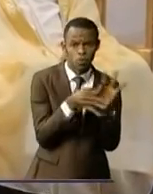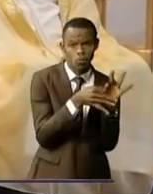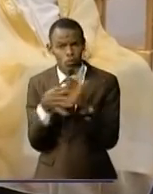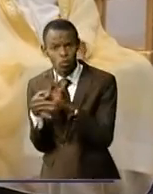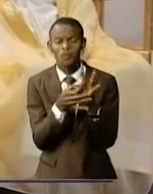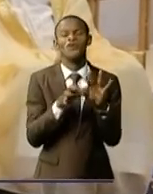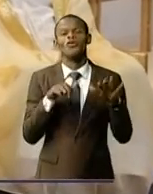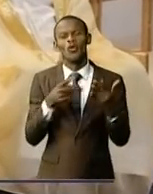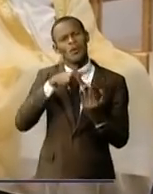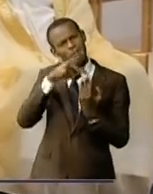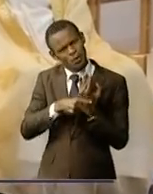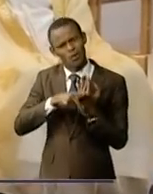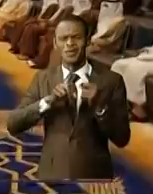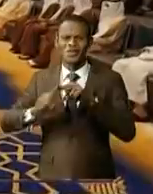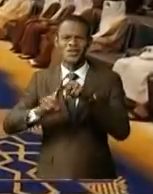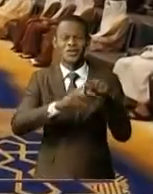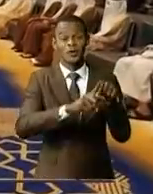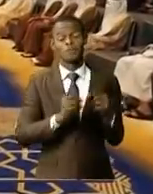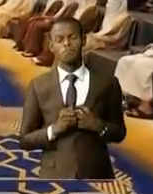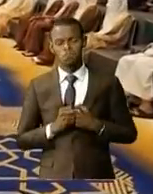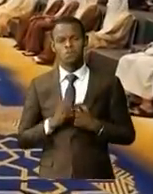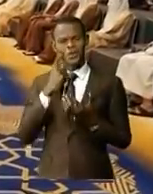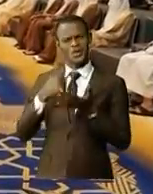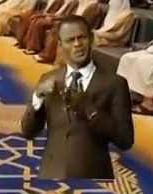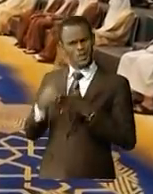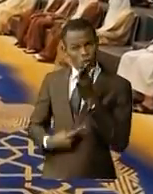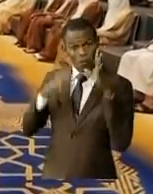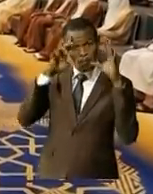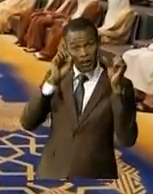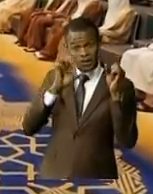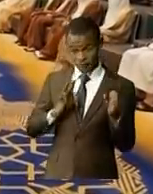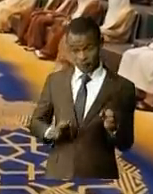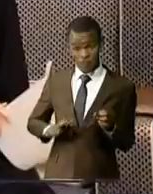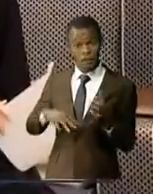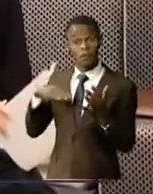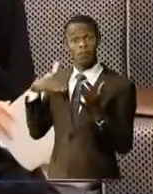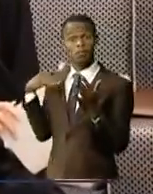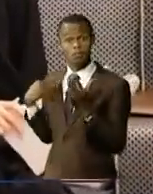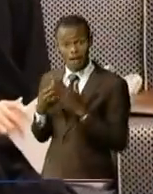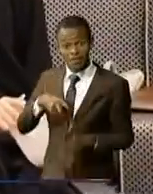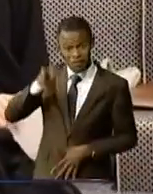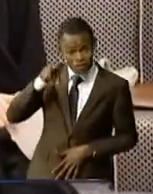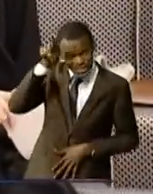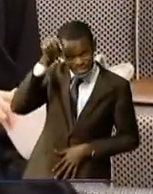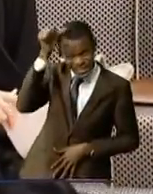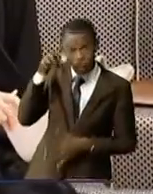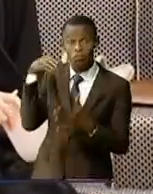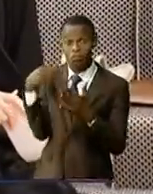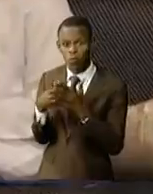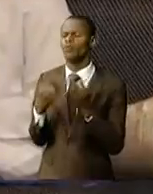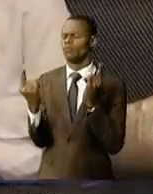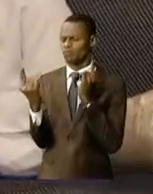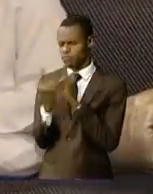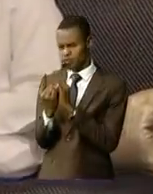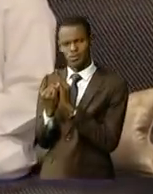sied de noter que, aussitôt arrivé, le président de la République, Félix Antoine Tshisekedi Tshilombo, a rencontré son Altesse, le souverain de